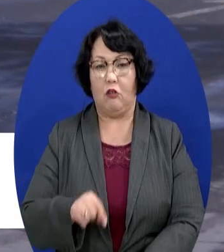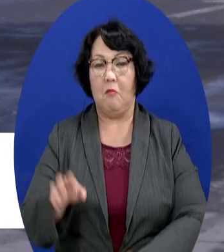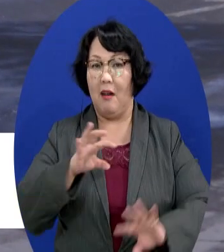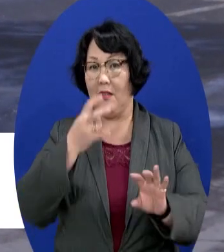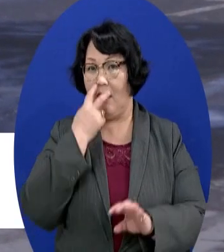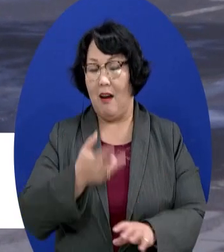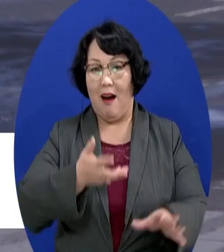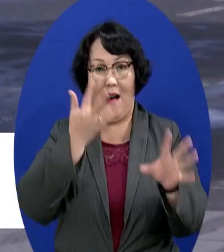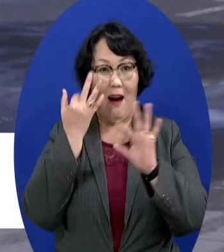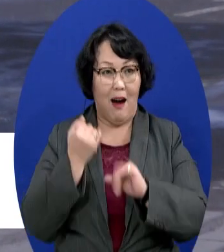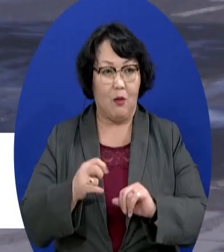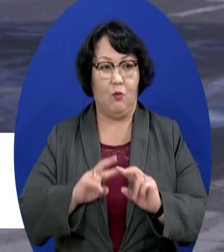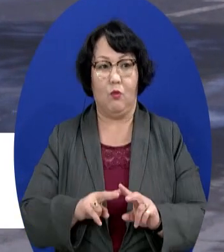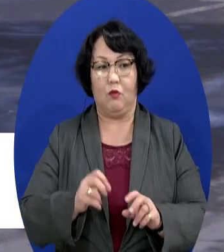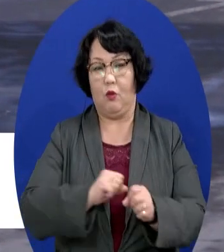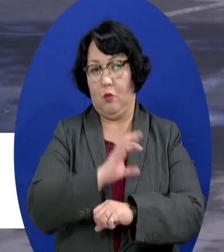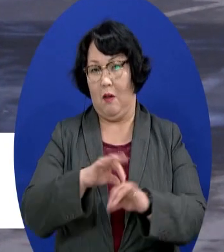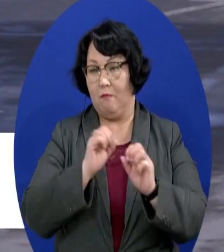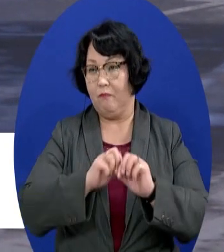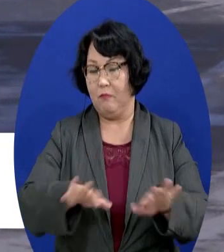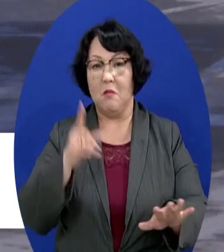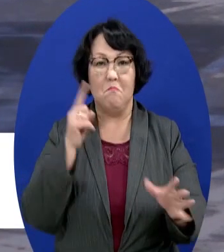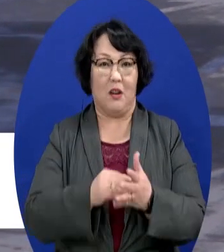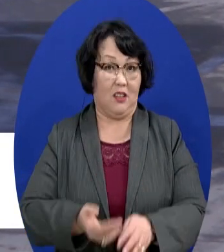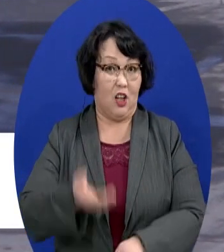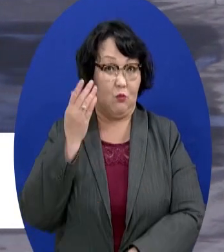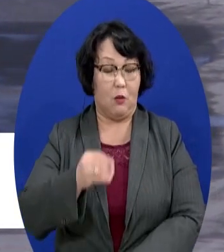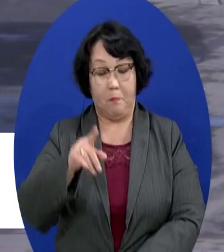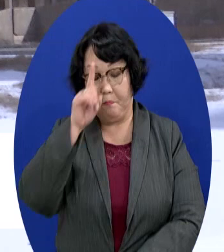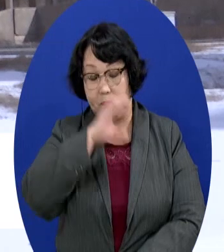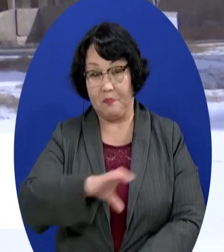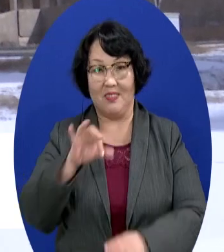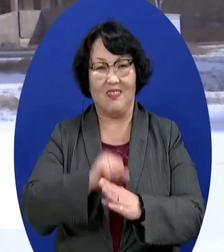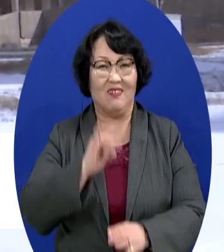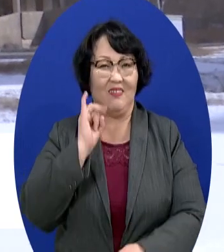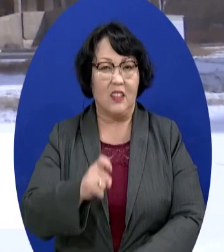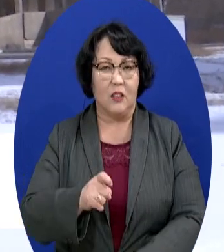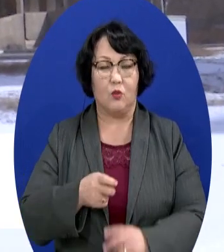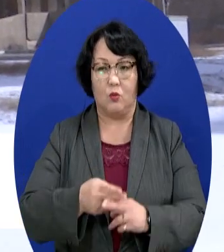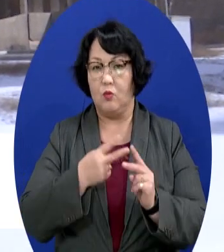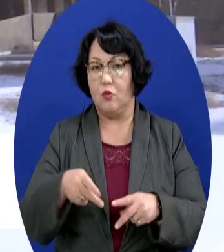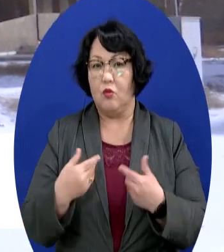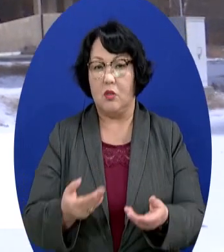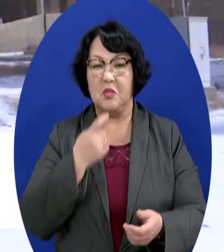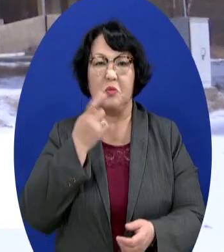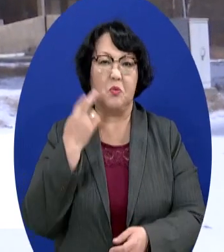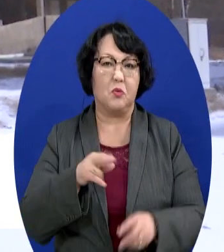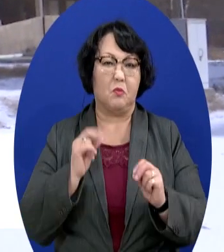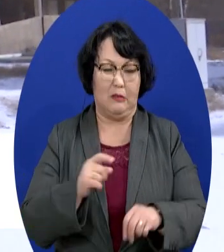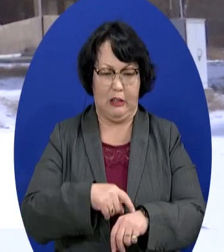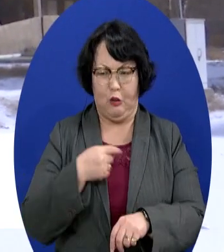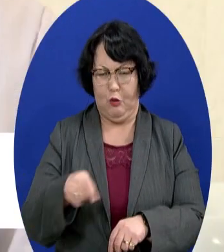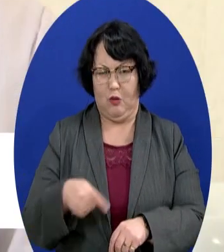байдал 10 хоног үргэлжлэхэд халдварын тохиолдол 1000 давна. Эмнэлэг ачаалал дийлэхгүй тусламж үйлчилгээ хүрэхэд хүндрэл үүсэх эрсдэл ойрхон байна гэсэн үг